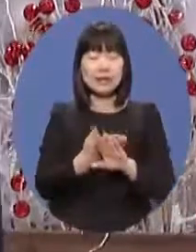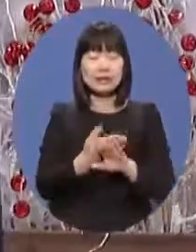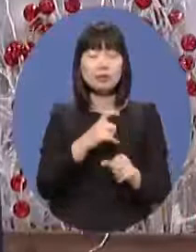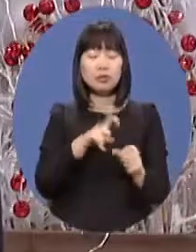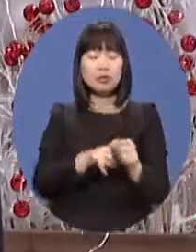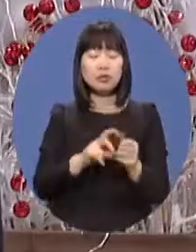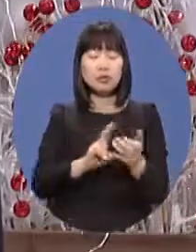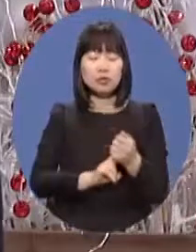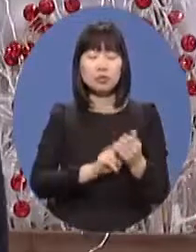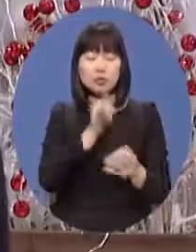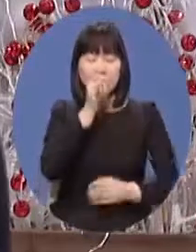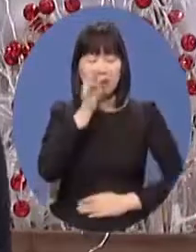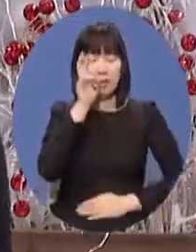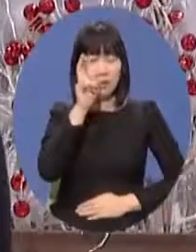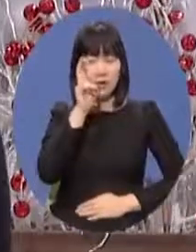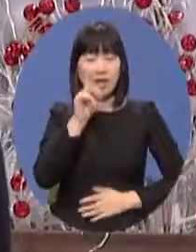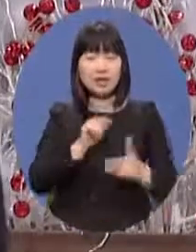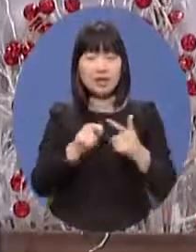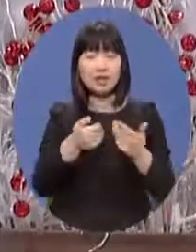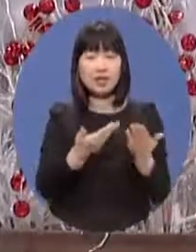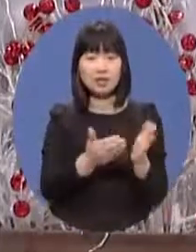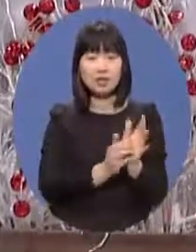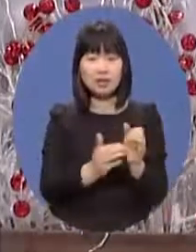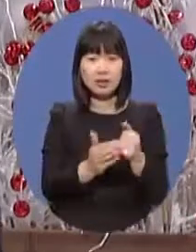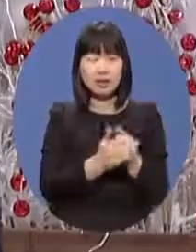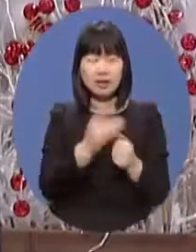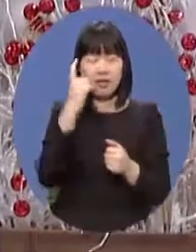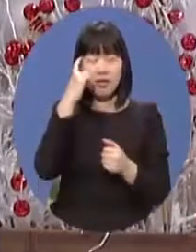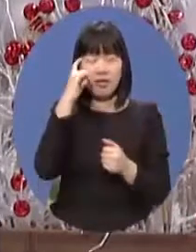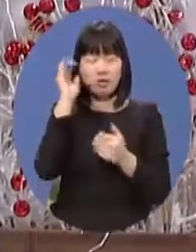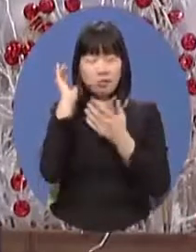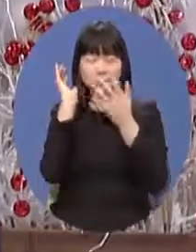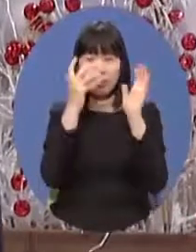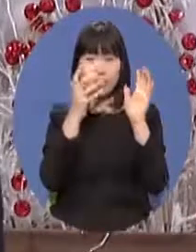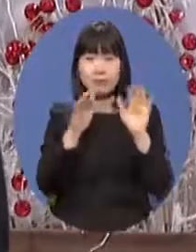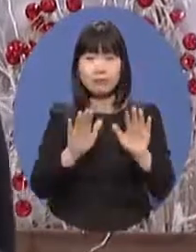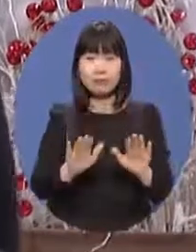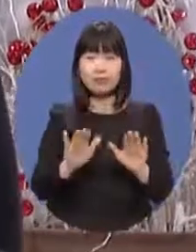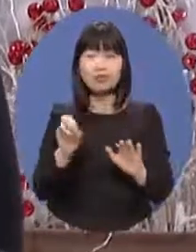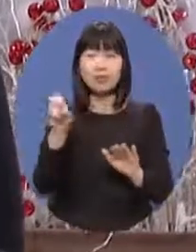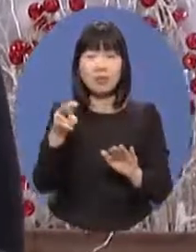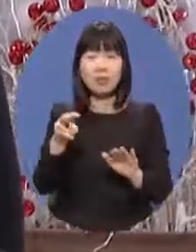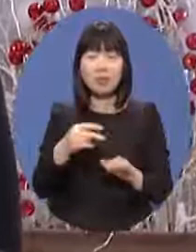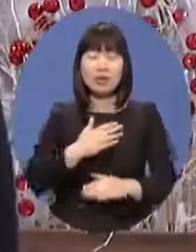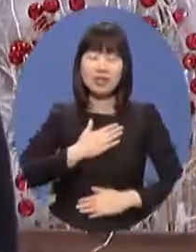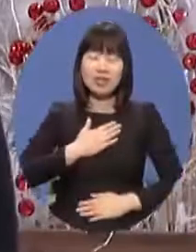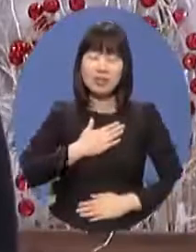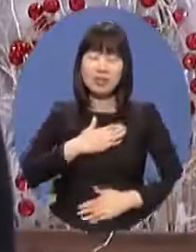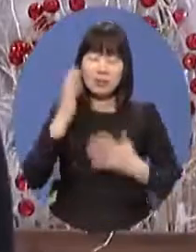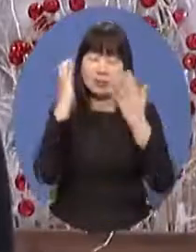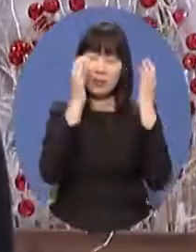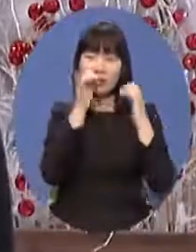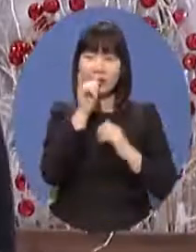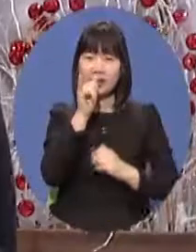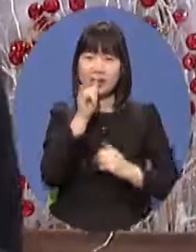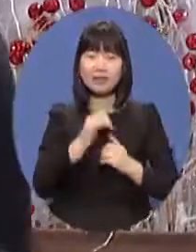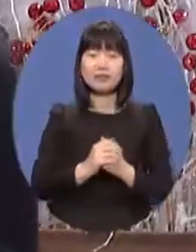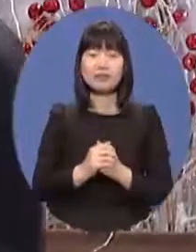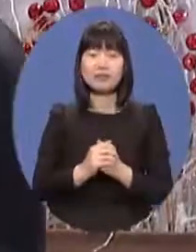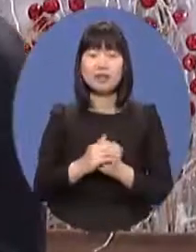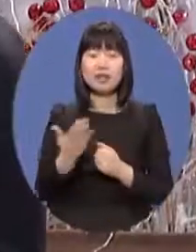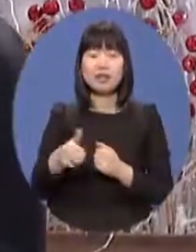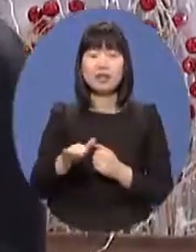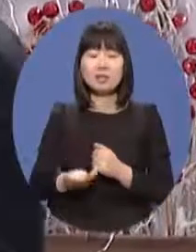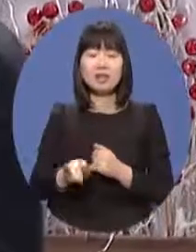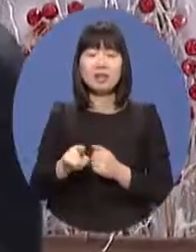가지고 있을 수 있어. 이걸 이해하니까 얼마나 아이들이 머리가 복잡하겠습니까? 그리고 또 얼마나 감정이 복잡해지겠습니까? 네. 그런데